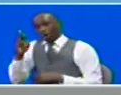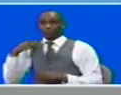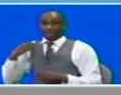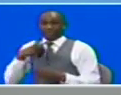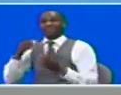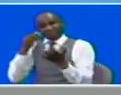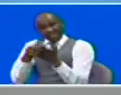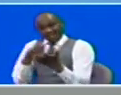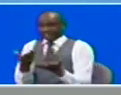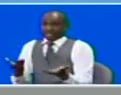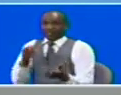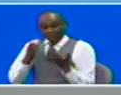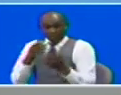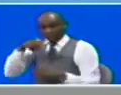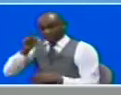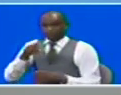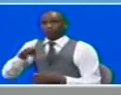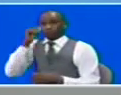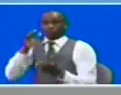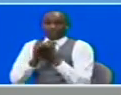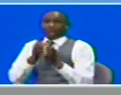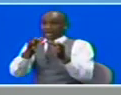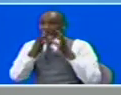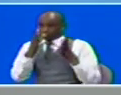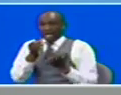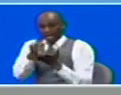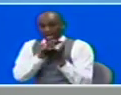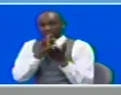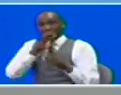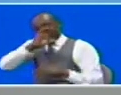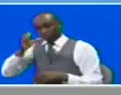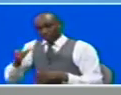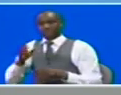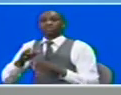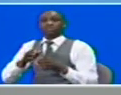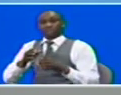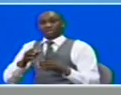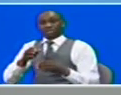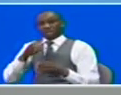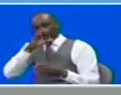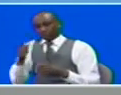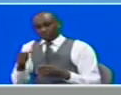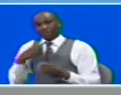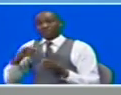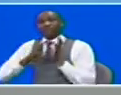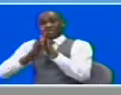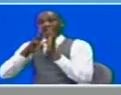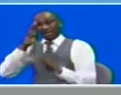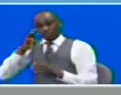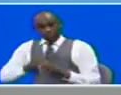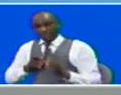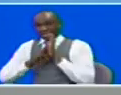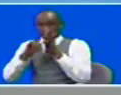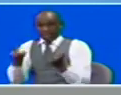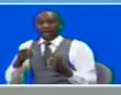finance, kama wewe tuseme umechaguliwa kwa county ama ukue county assembly representative, kuna yale ambayo kama hauna